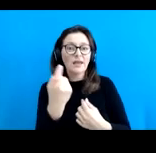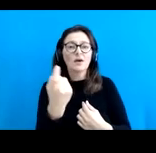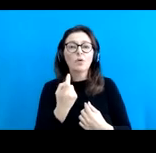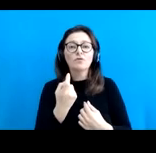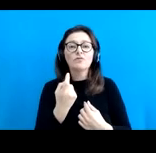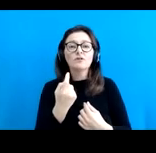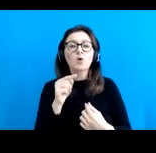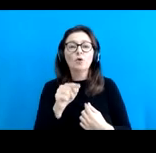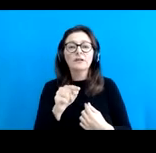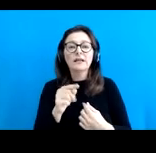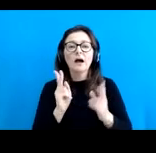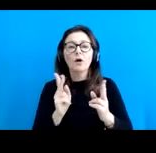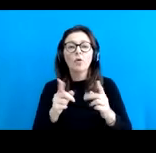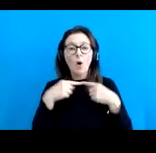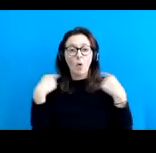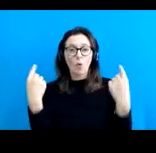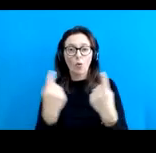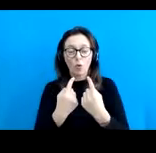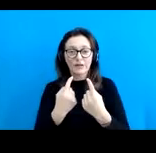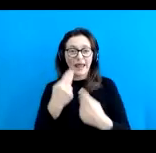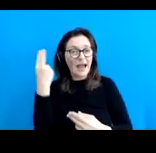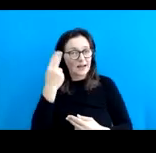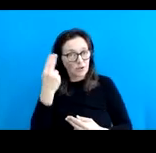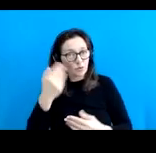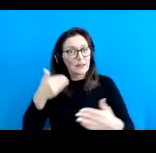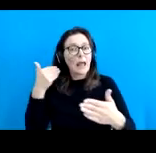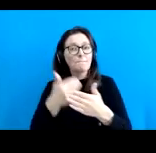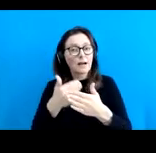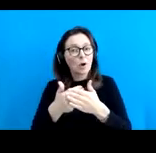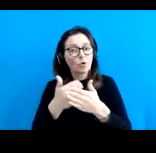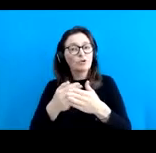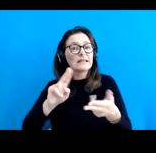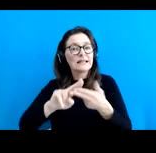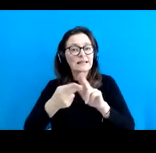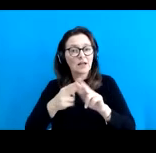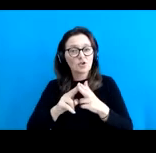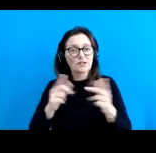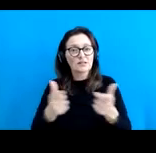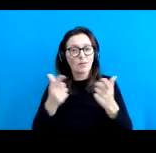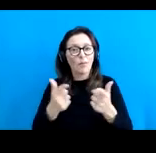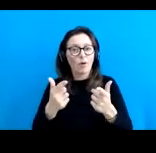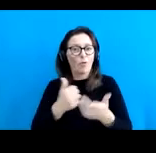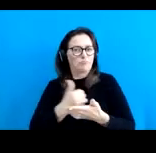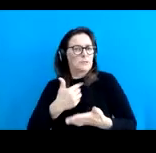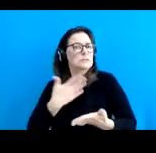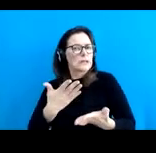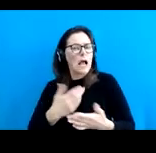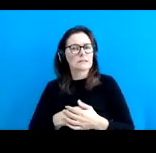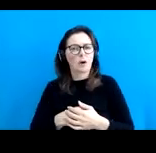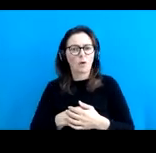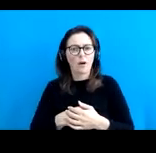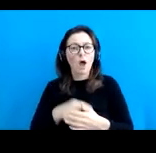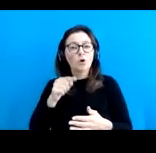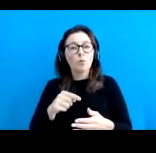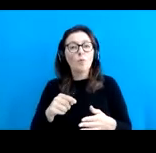mu prilagodilo določene stvari na način, da se bo lahko izkazal. Slednje bomo izobraževalci uspešno opravili